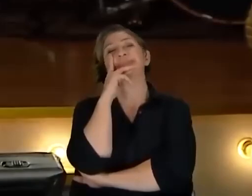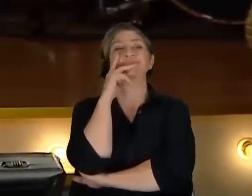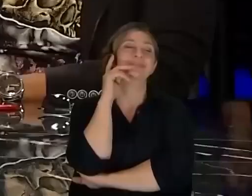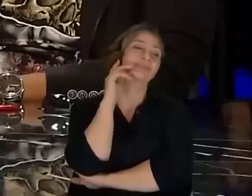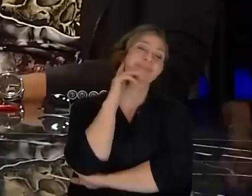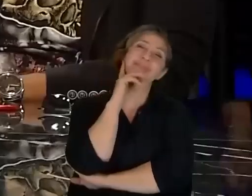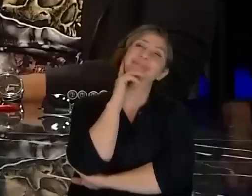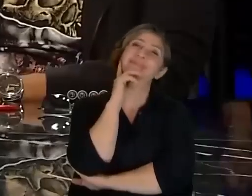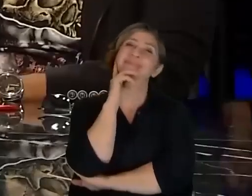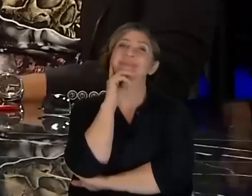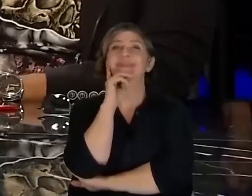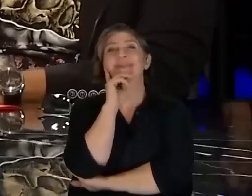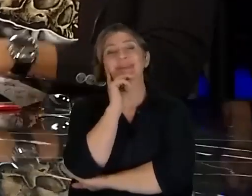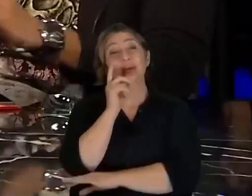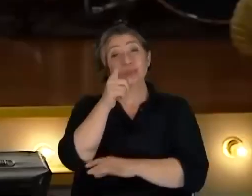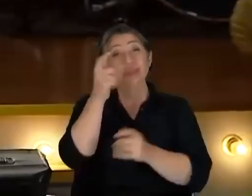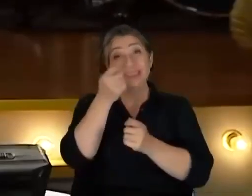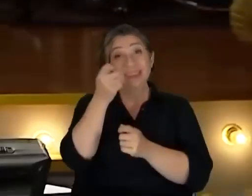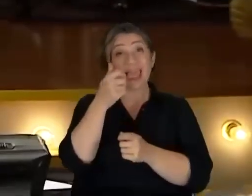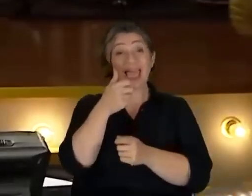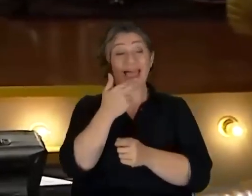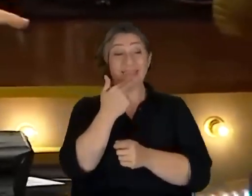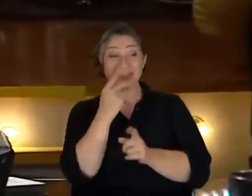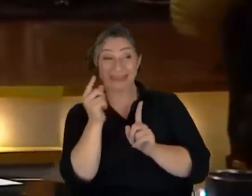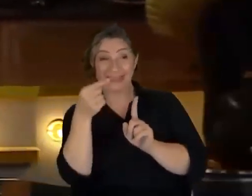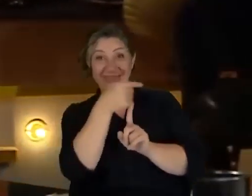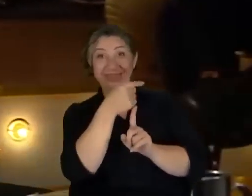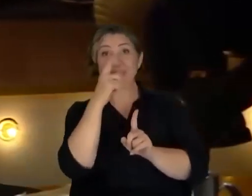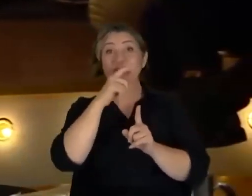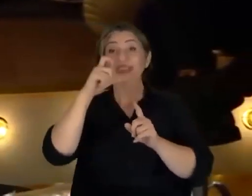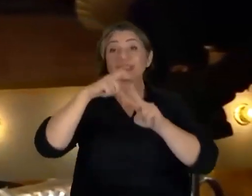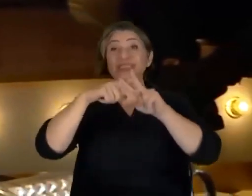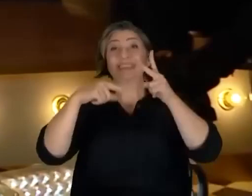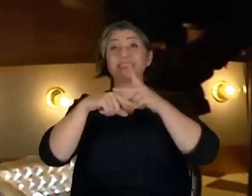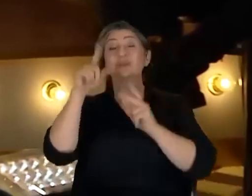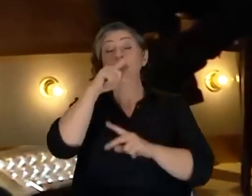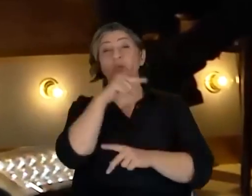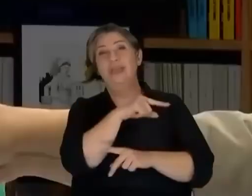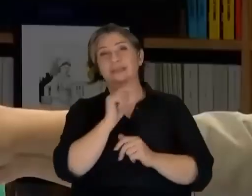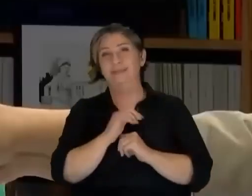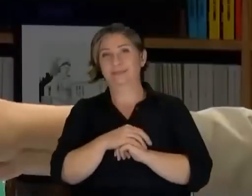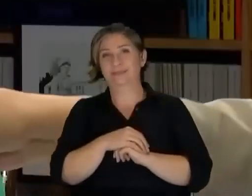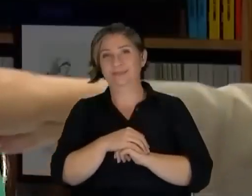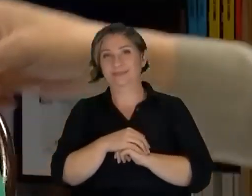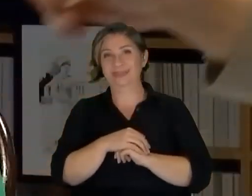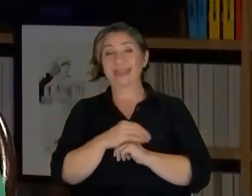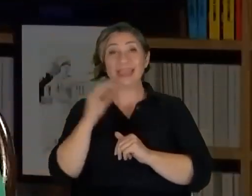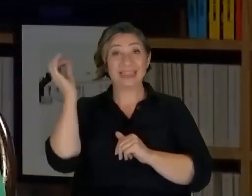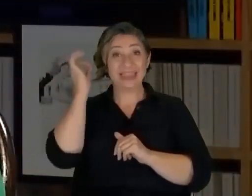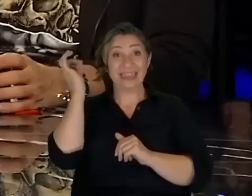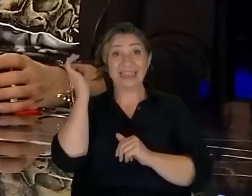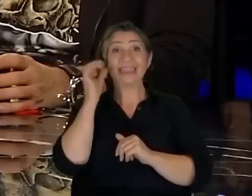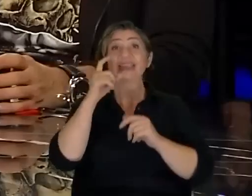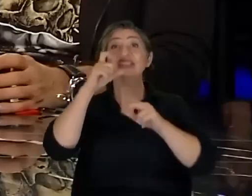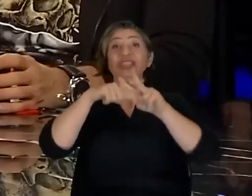Öyle mi yoksa böyle genelde, mi? Bu işte şimdi hanımefendiye buradan geleceğimiz için cazcılar bunu bu hale getirdi. Dinleteyim mi?